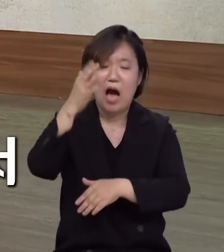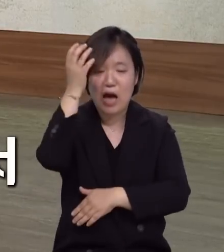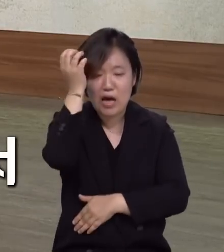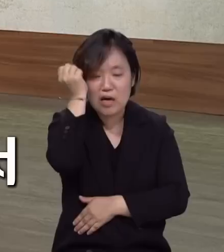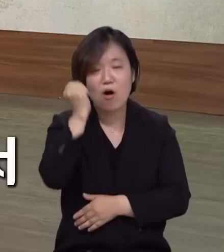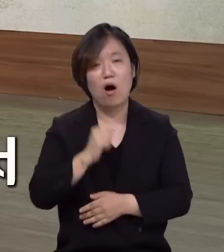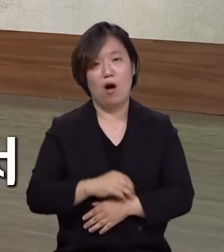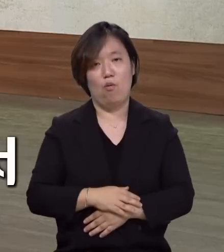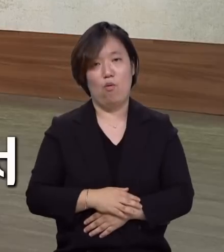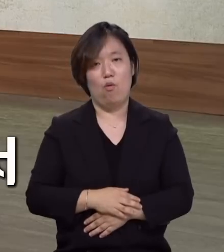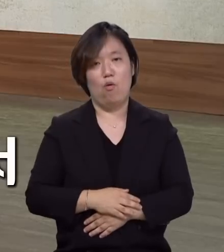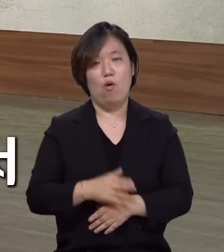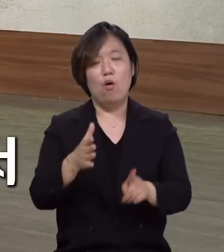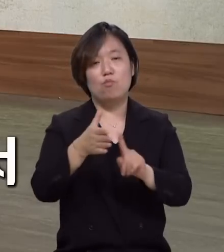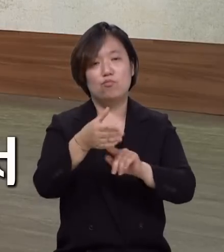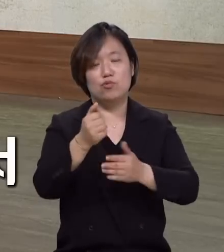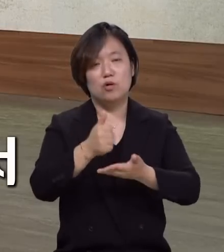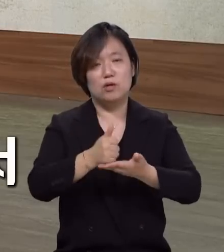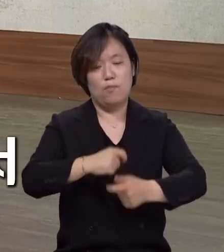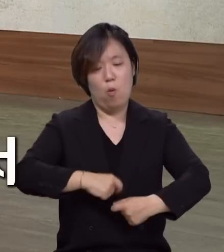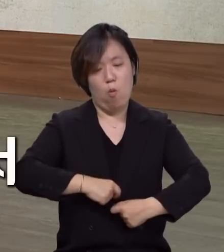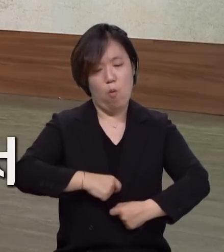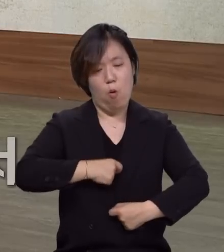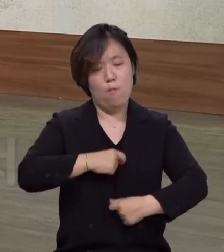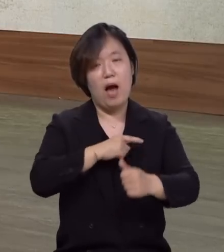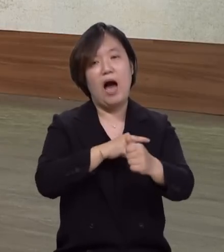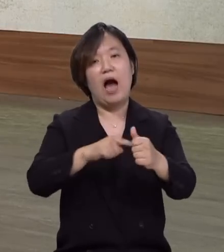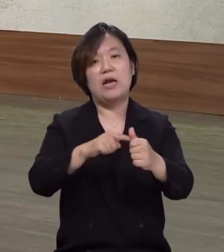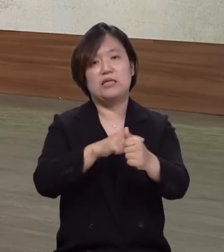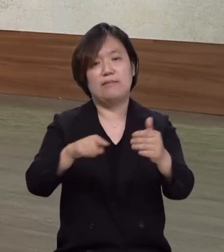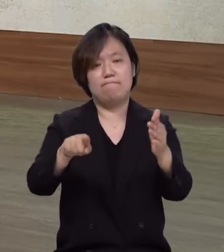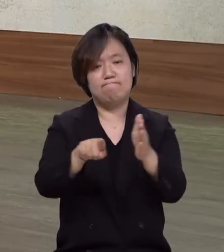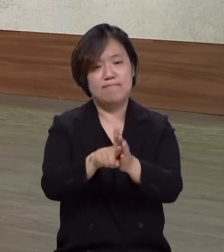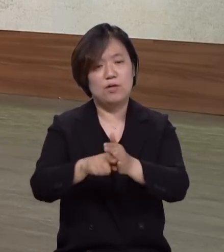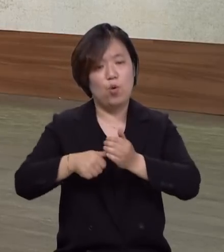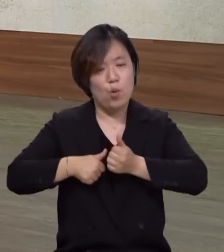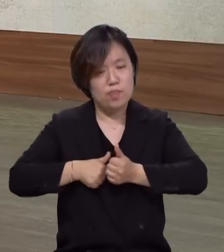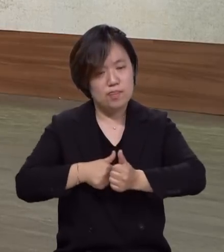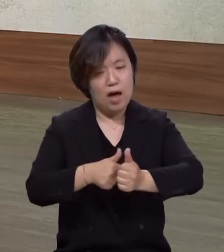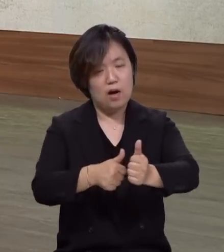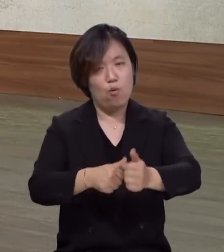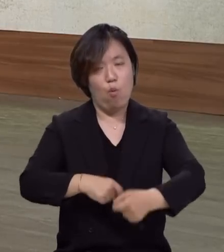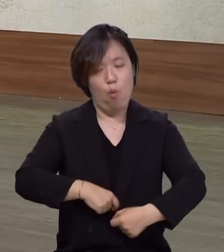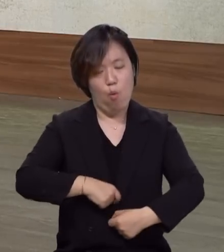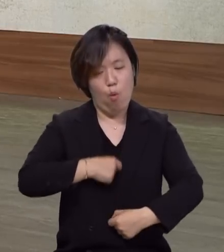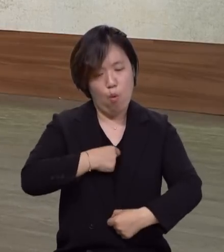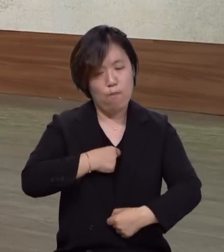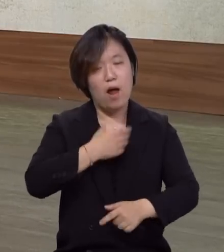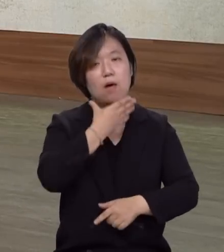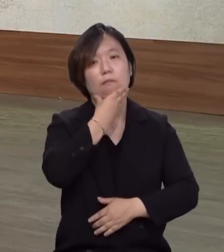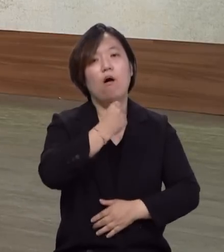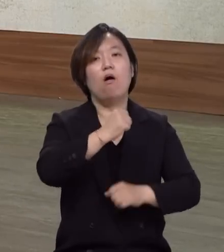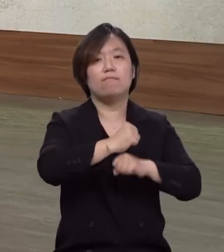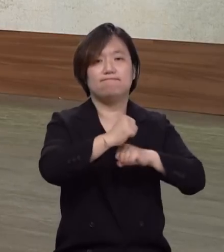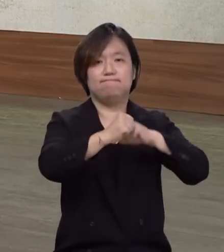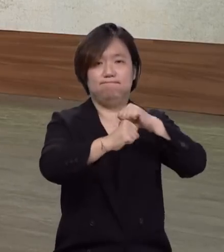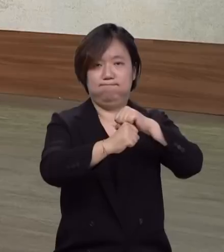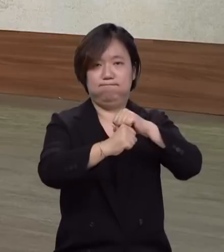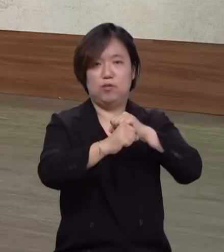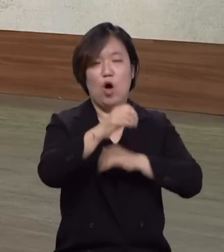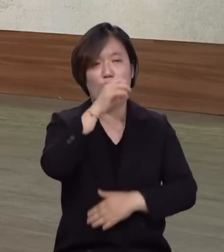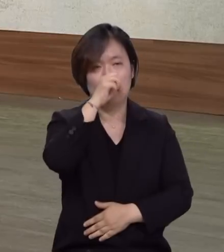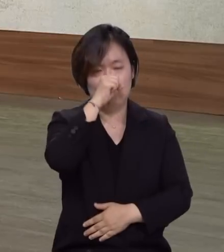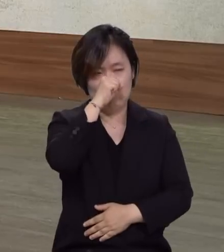부처님의 올바른 가르침에 입각해서 올바른 복을 짓고 올바른 선업을